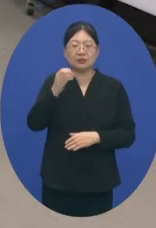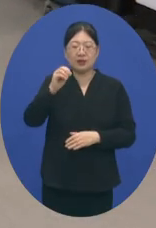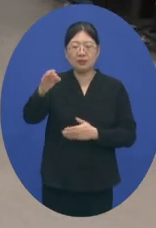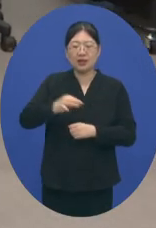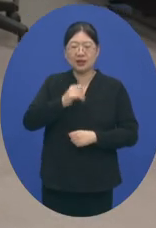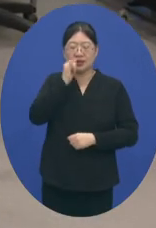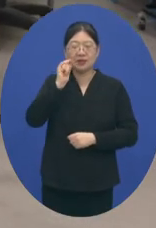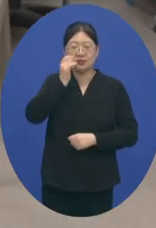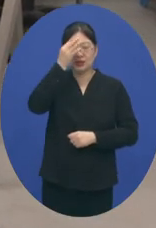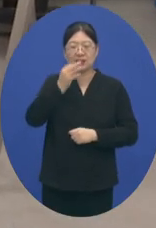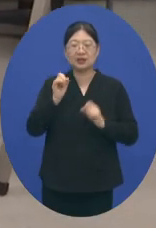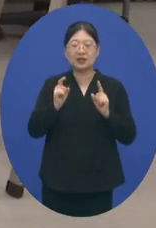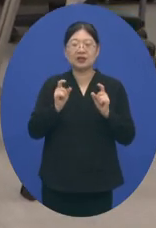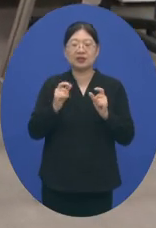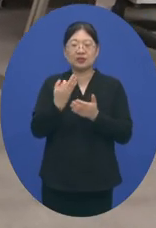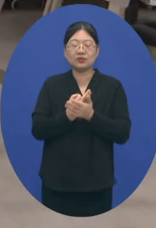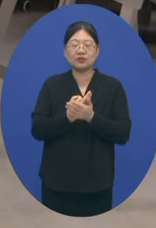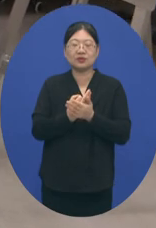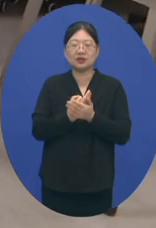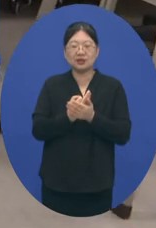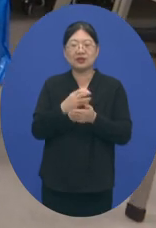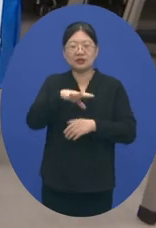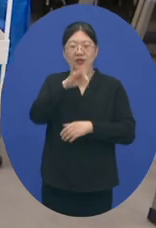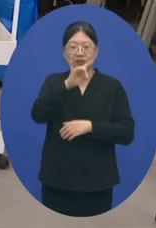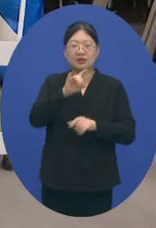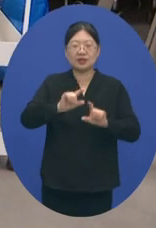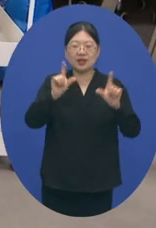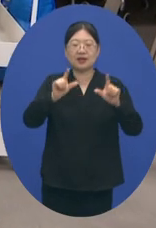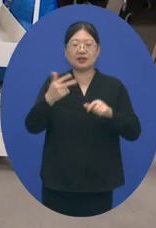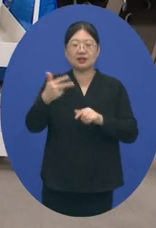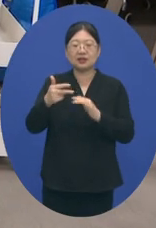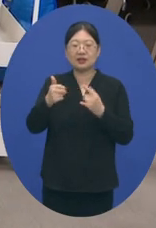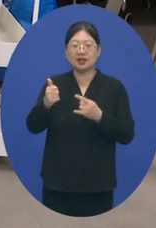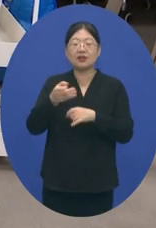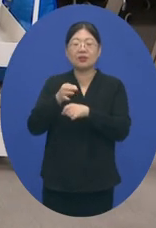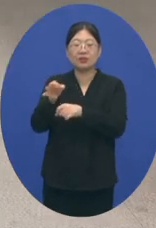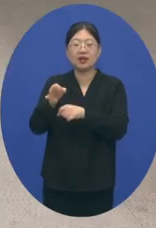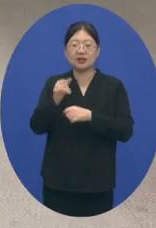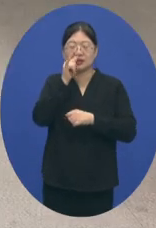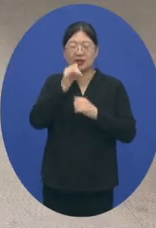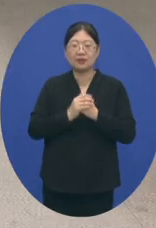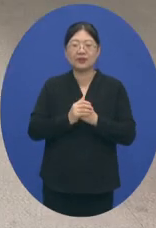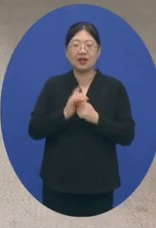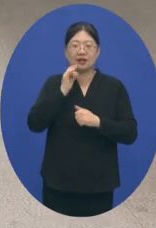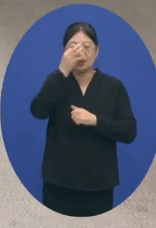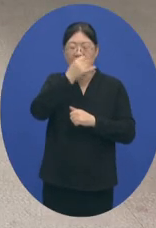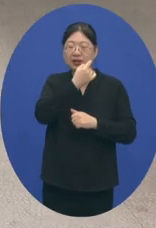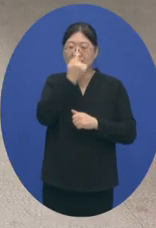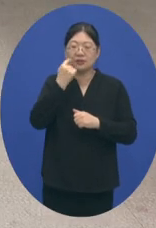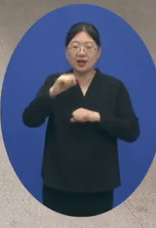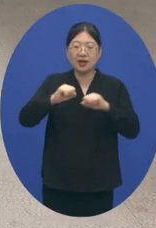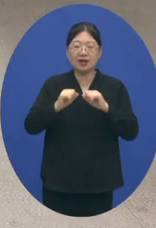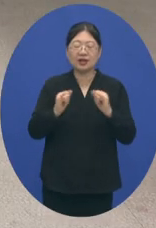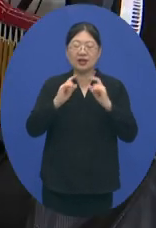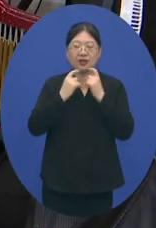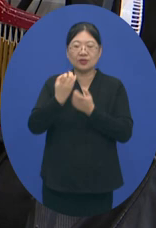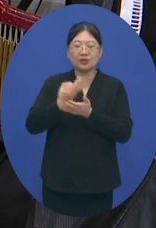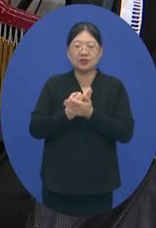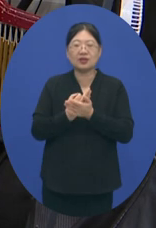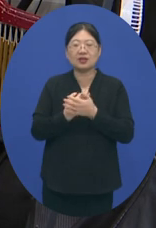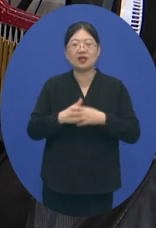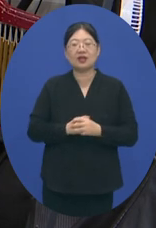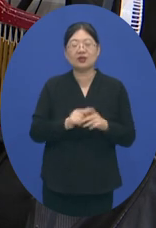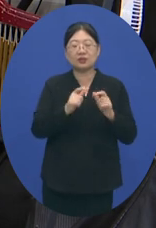예술인 기회소득도 시행 첫해 7천여 명에게 지급했습니다. 도내 예술활동 증명 유효자 중 개인소득이